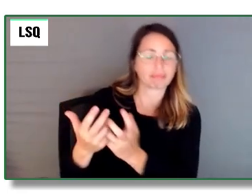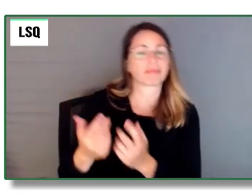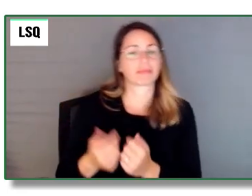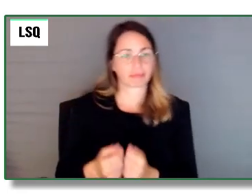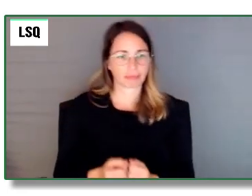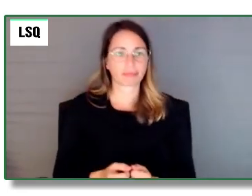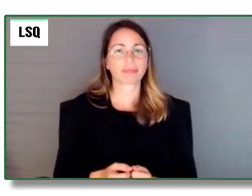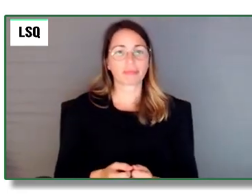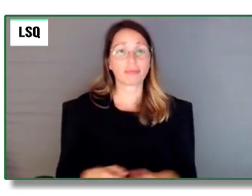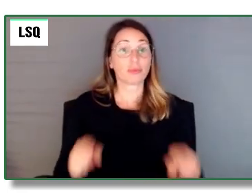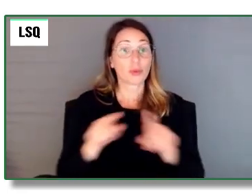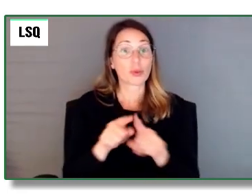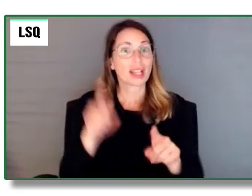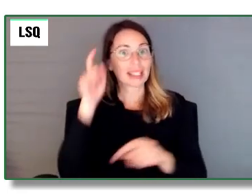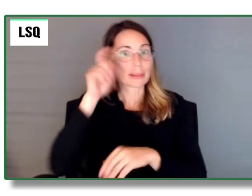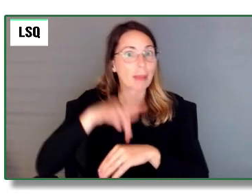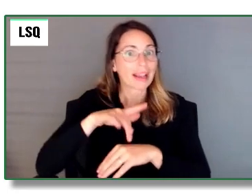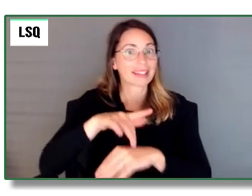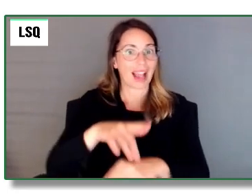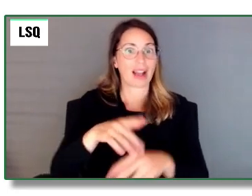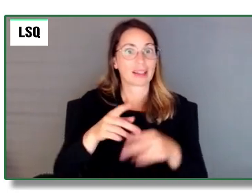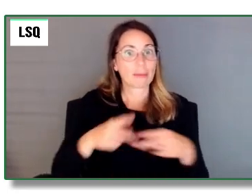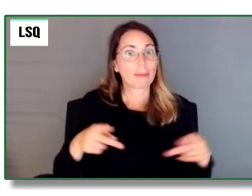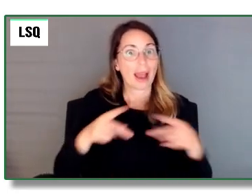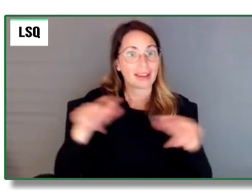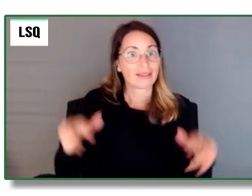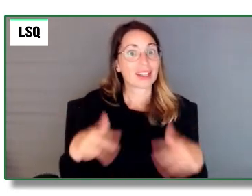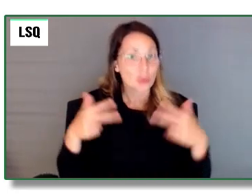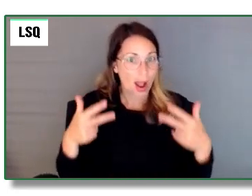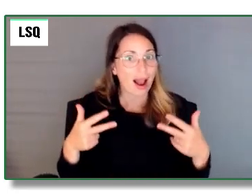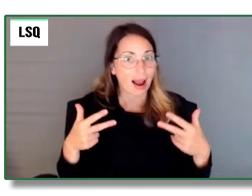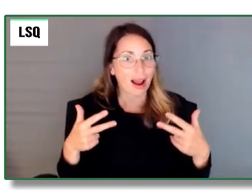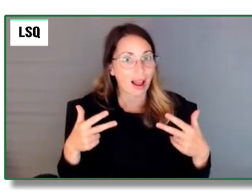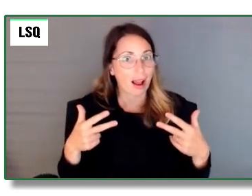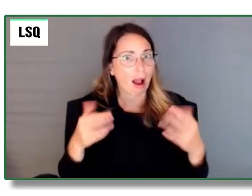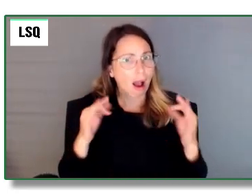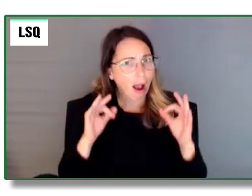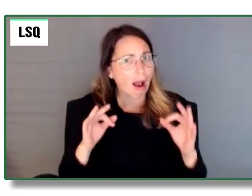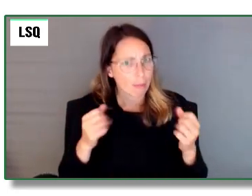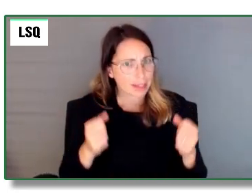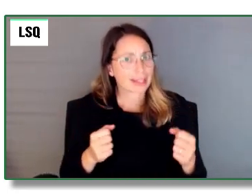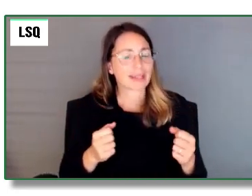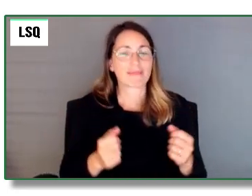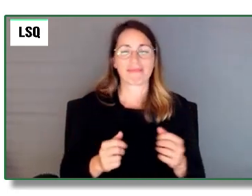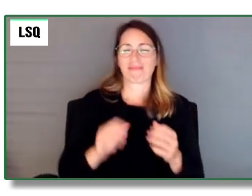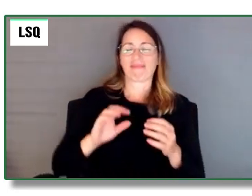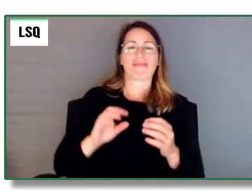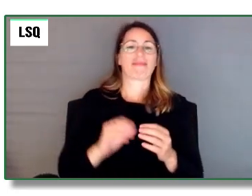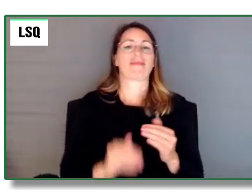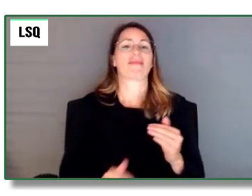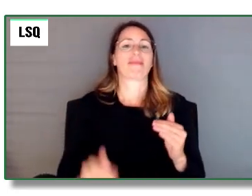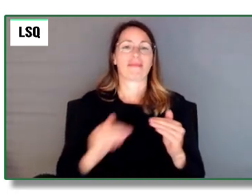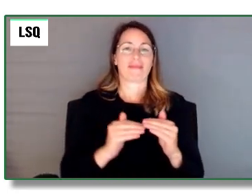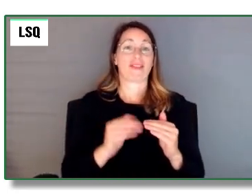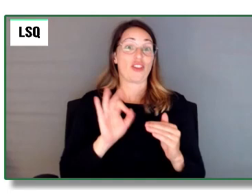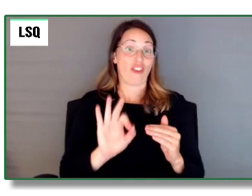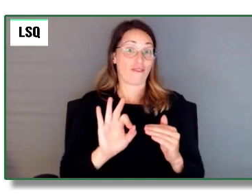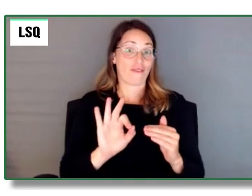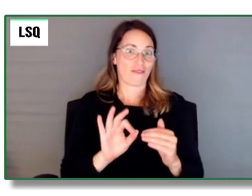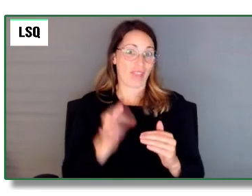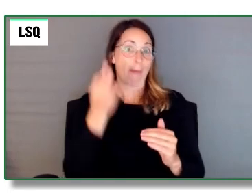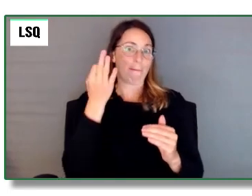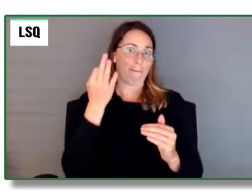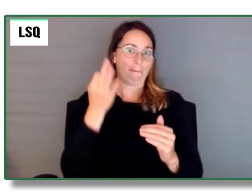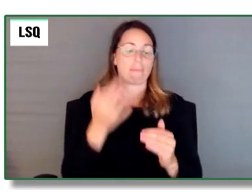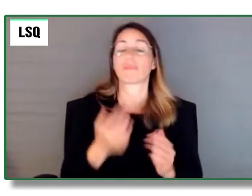parc virtuel, c'est une autre façon à laquelle on peut faire appel. Numéro 9, les exemples, c'est-à-dire de personnes.